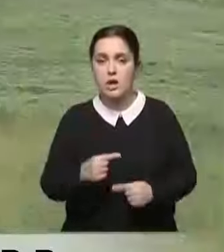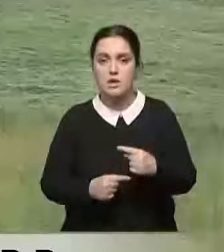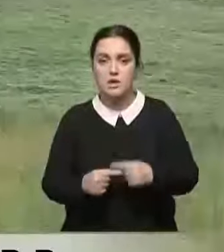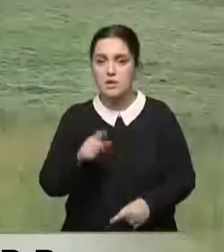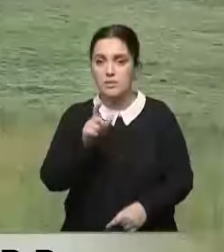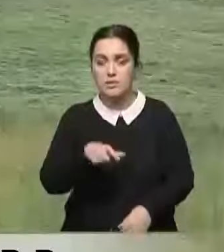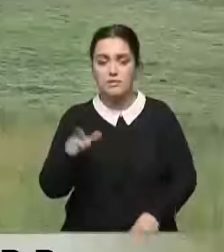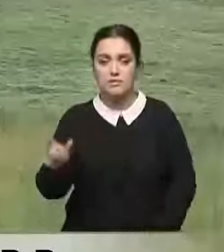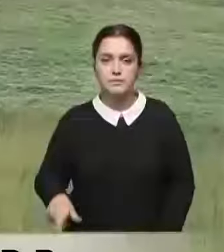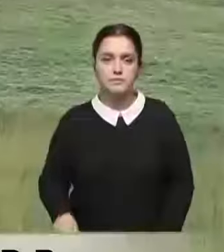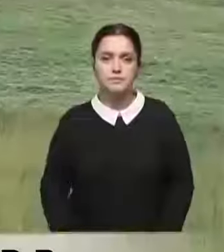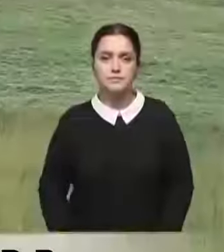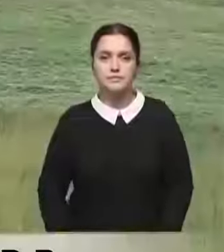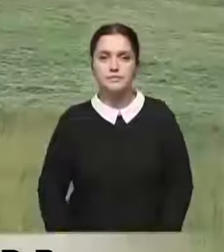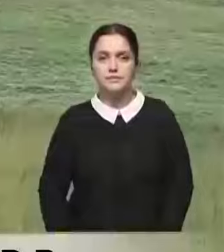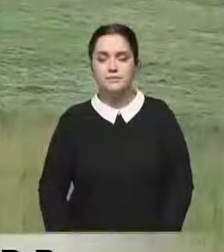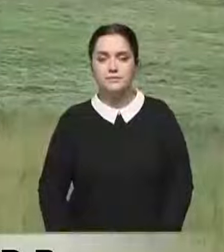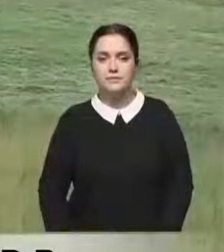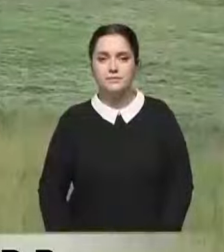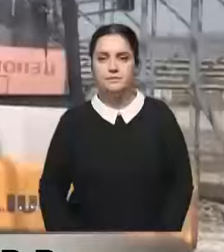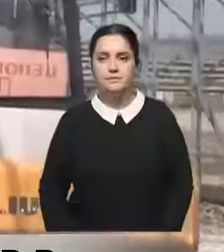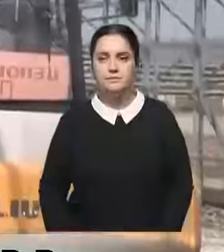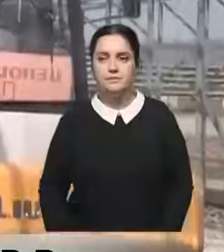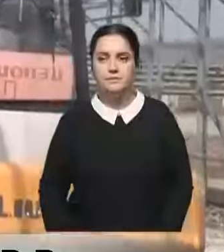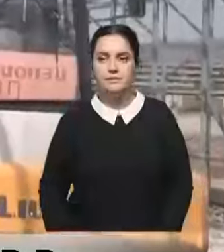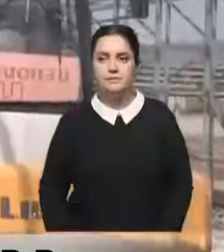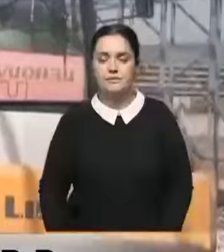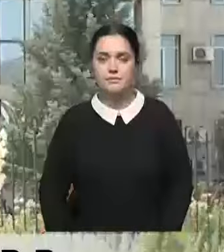законности в отношении предпринимателей.